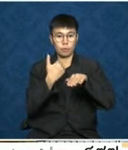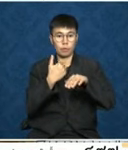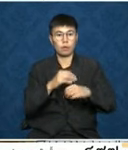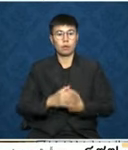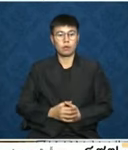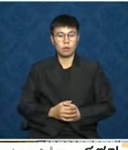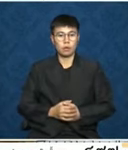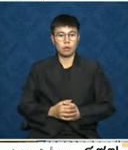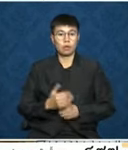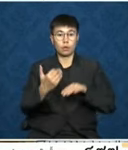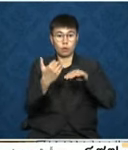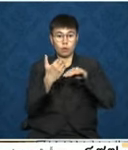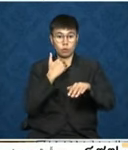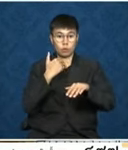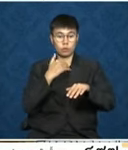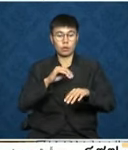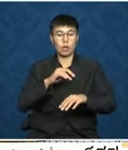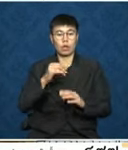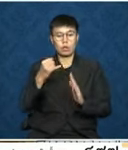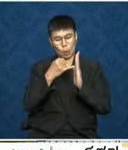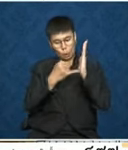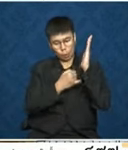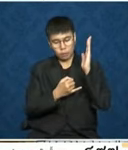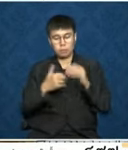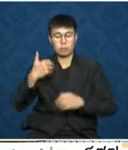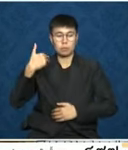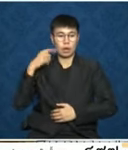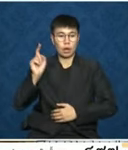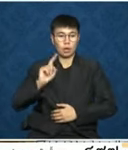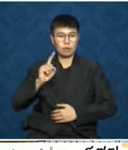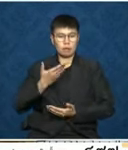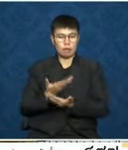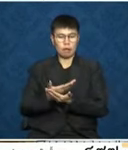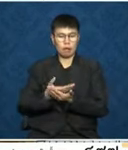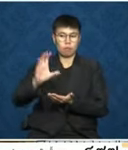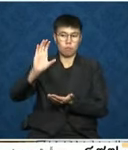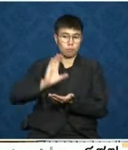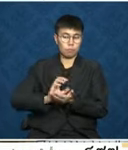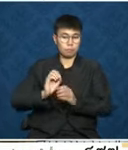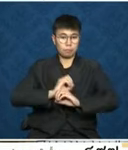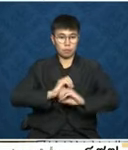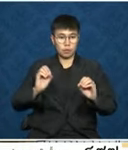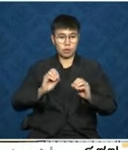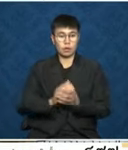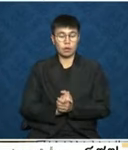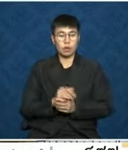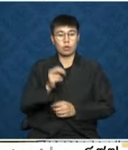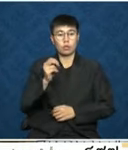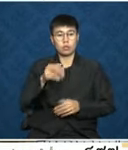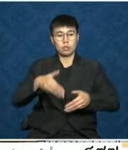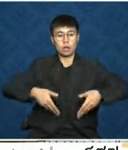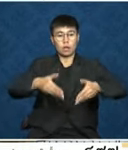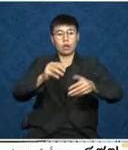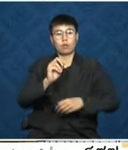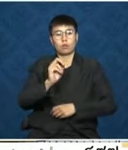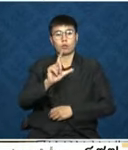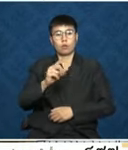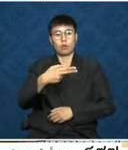กันว่าถนนต่างจังหวัดนั้นไร้งบประมาณนะครับก็เลยจะฝากท่านประธานถึงหน่วยงานที่เกี่ยวข้องสายแรกก็คือถนนทางหลวงชนบทนม